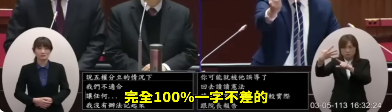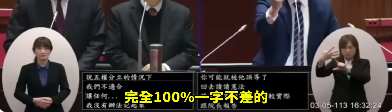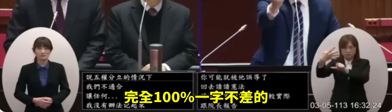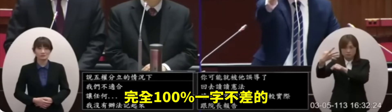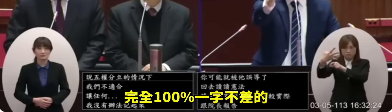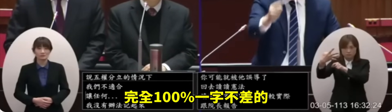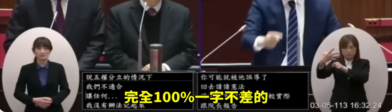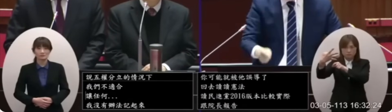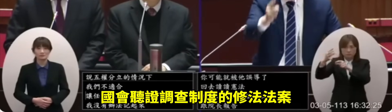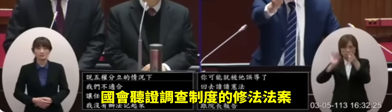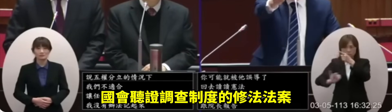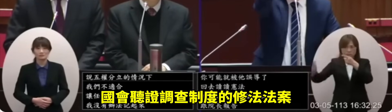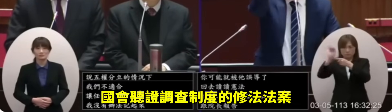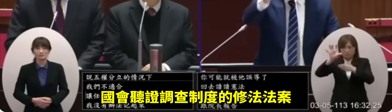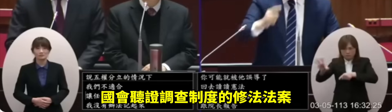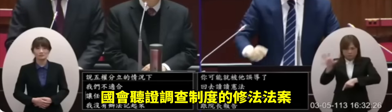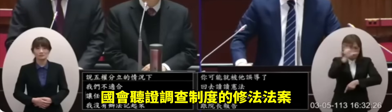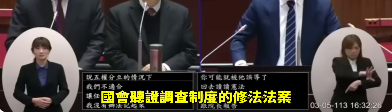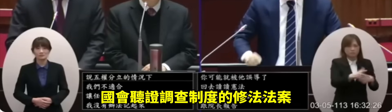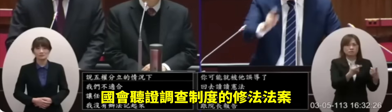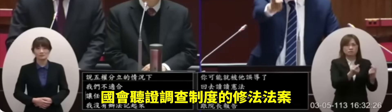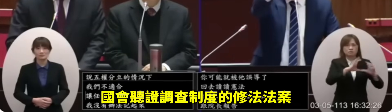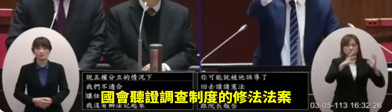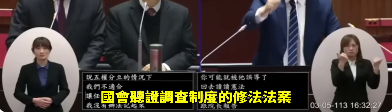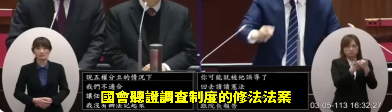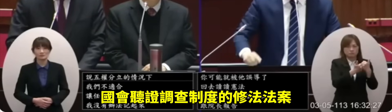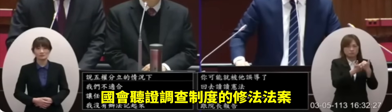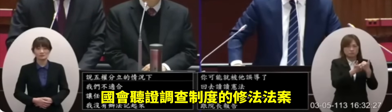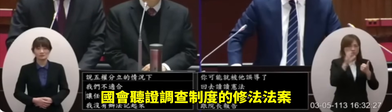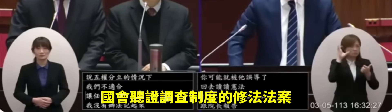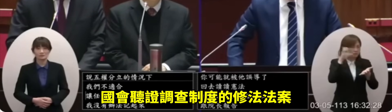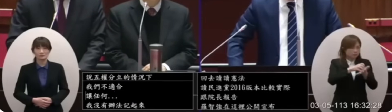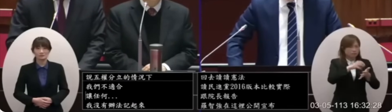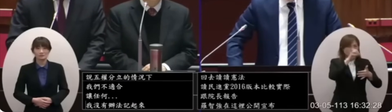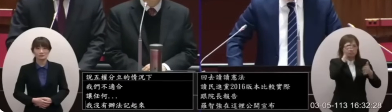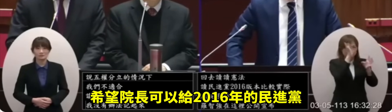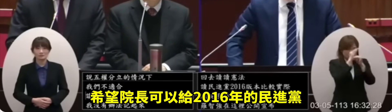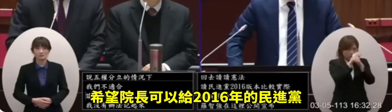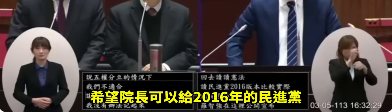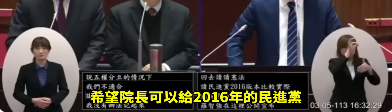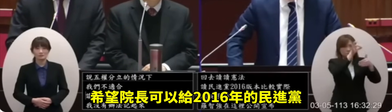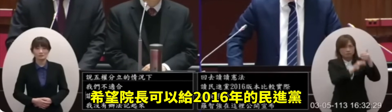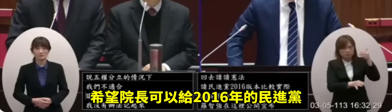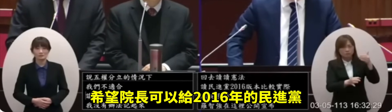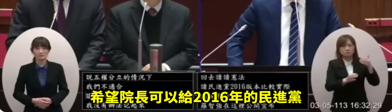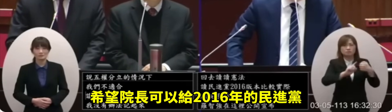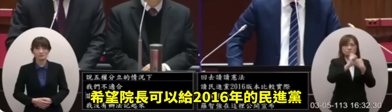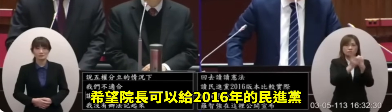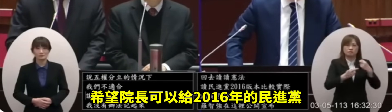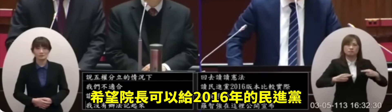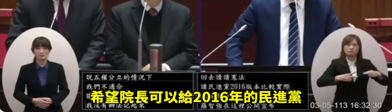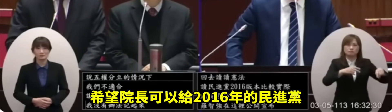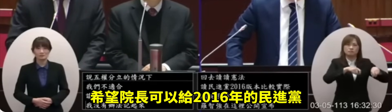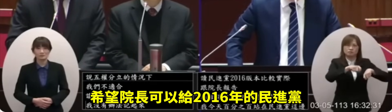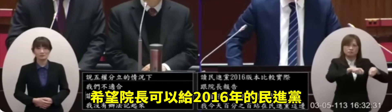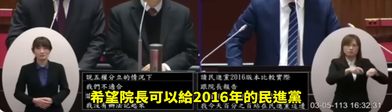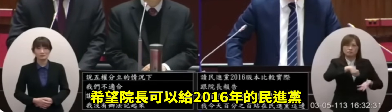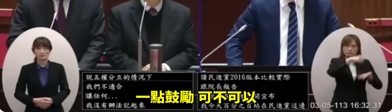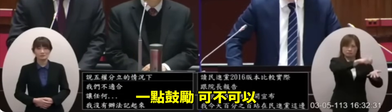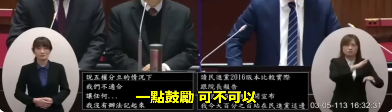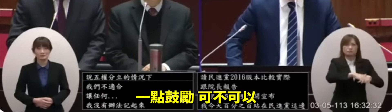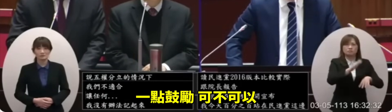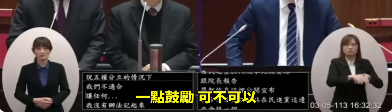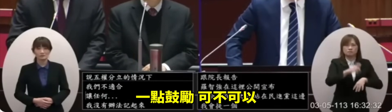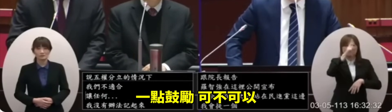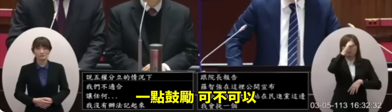一致不差的国会听证调查制度的修法法案，希望院长可以给二零一六年的民进党